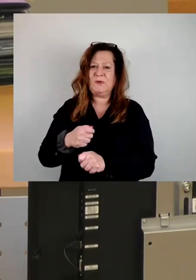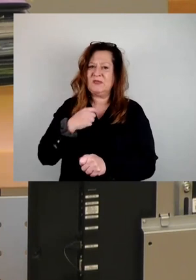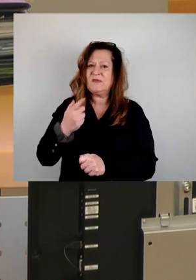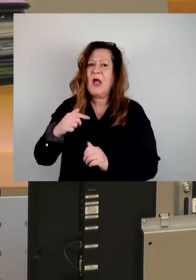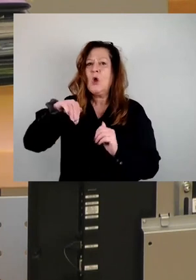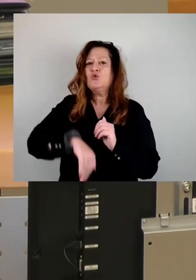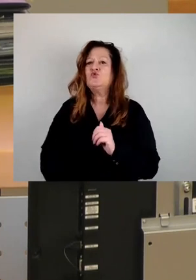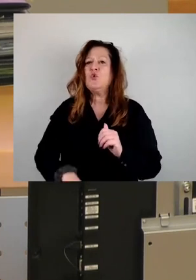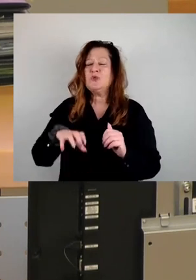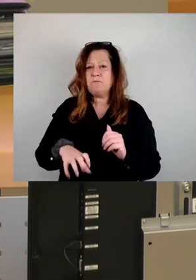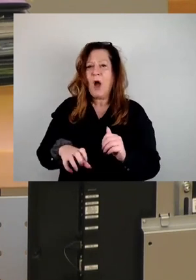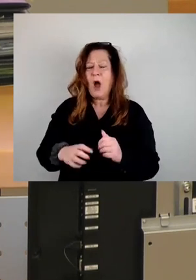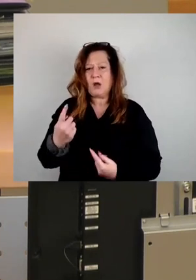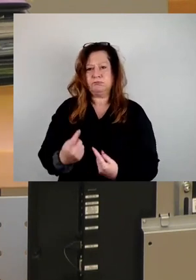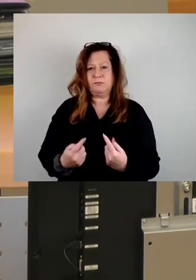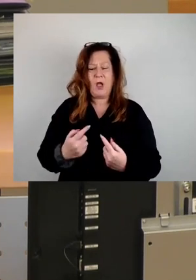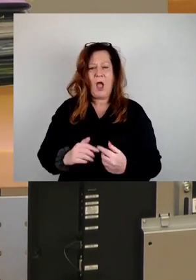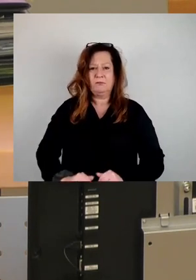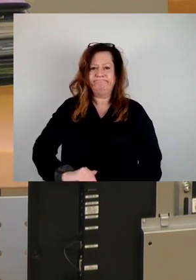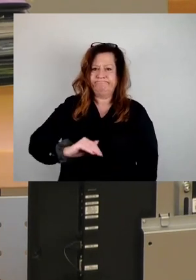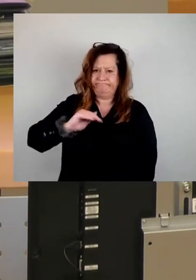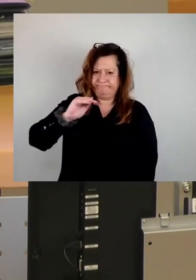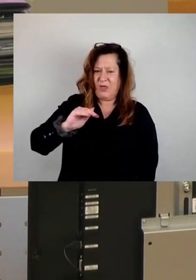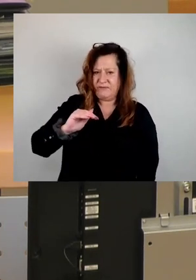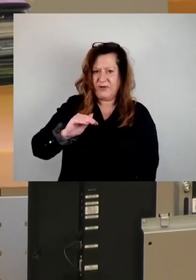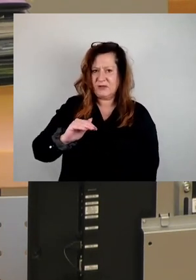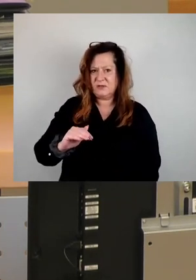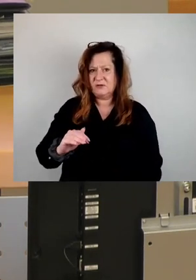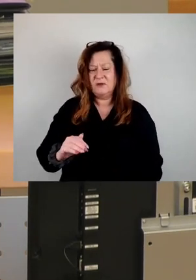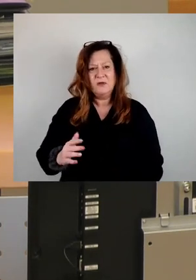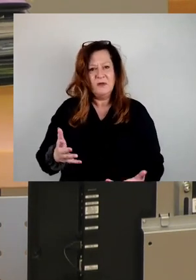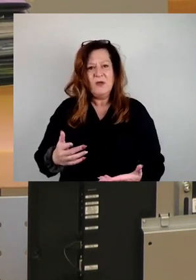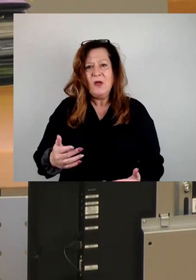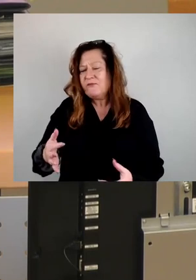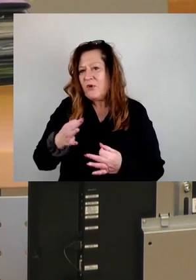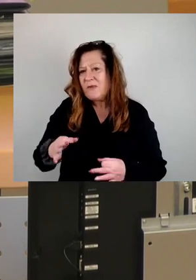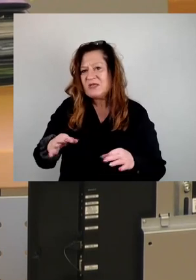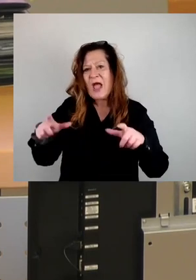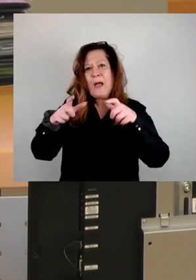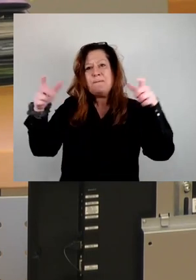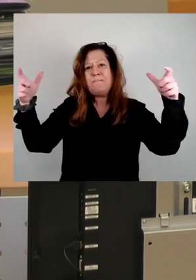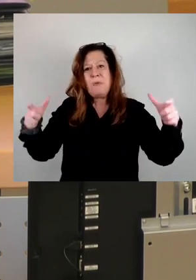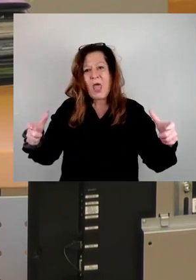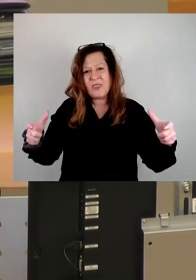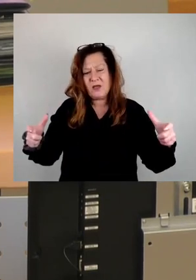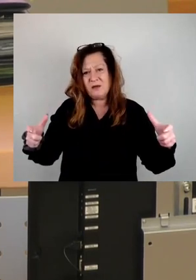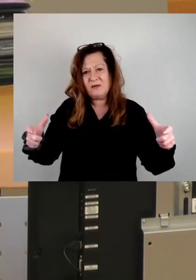ist. Da muss ich als Plattenkind Ihnen gestehen, ich bin in Leuben groß geworden. Und